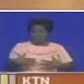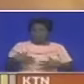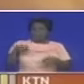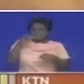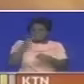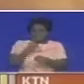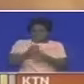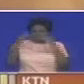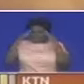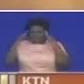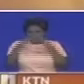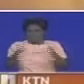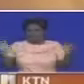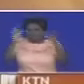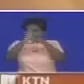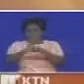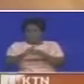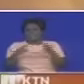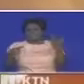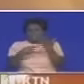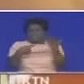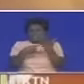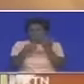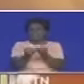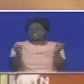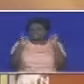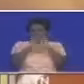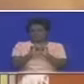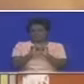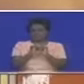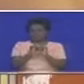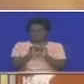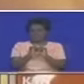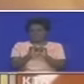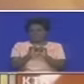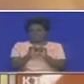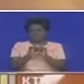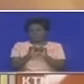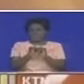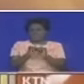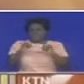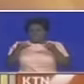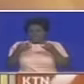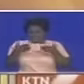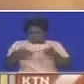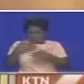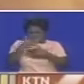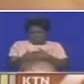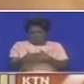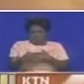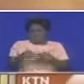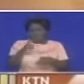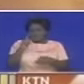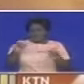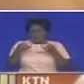wengi kuzingatia kujiunga na taasisi za kutoa mafunzo ya kiufundi. Katika taarifa ifuatayo, mwanahabari mwenzangu